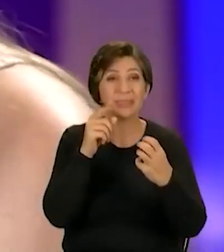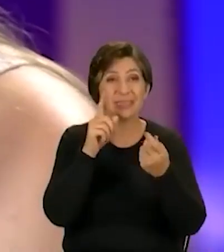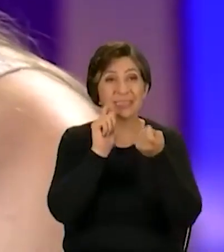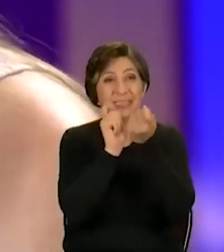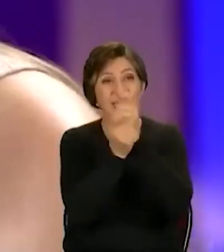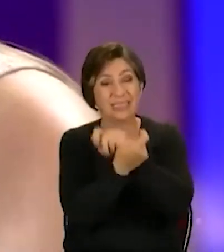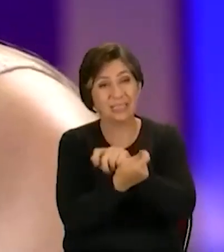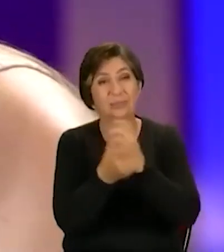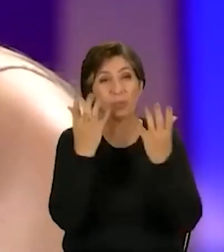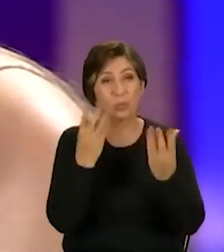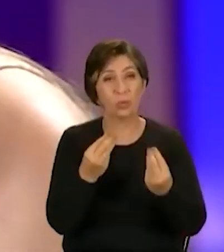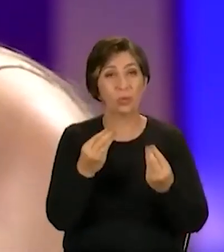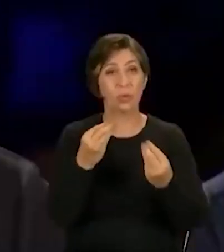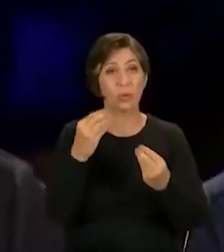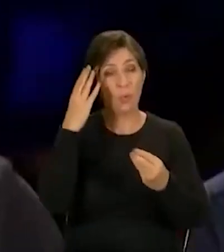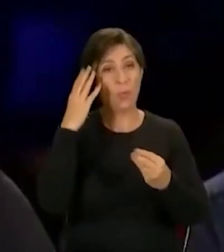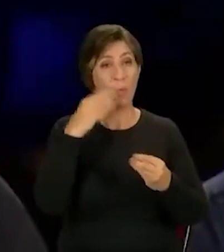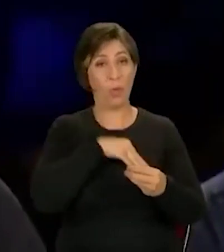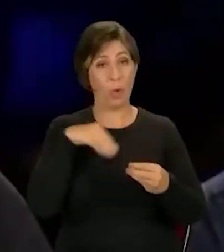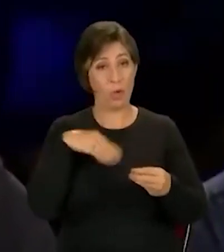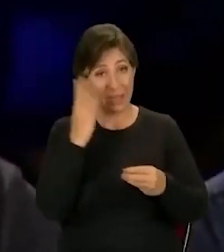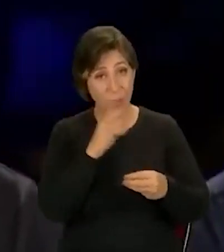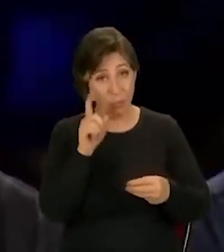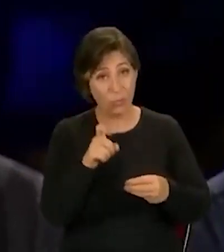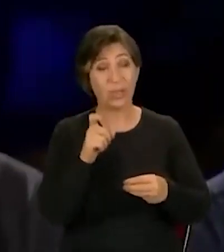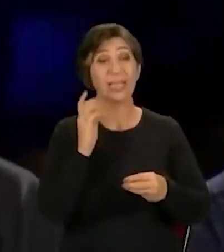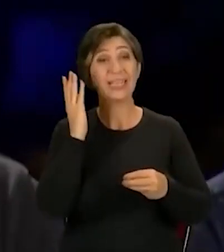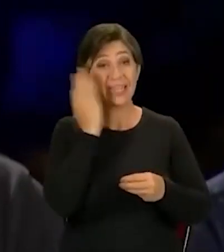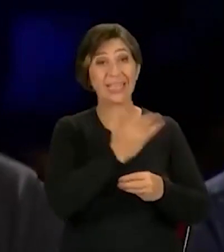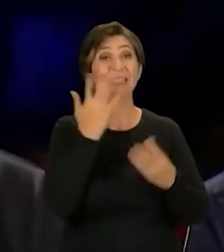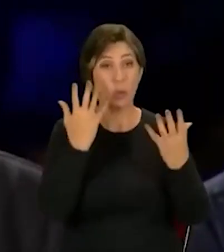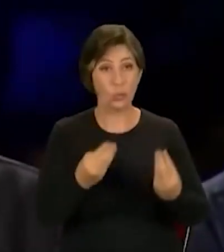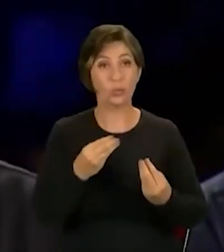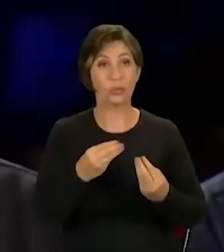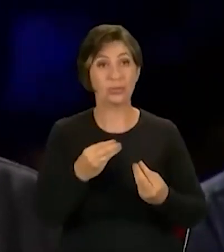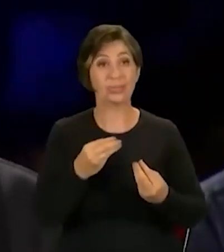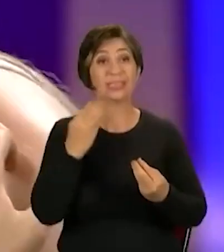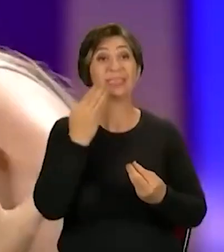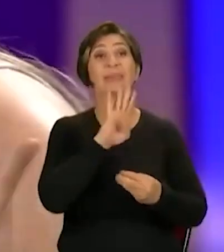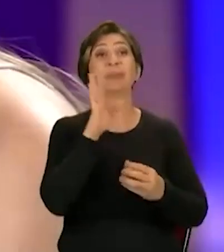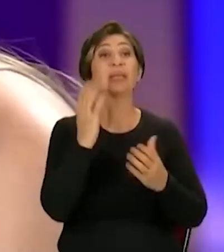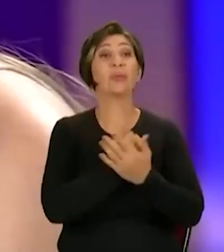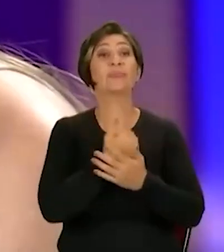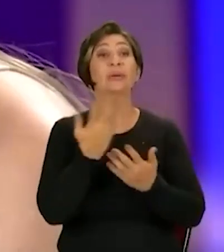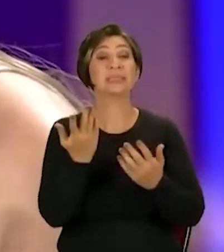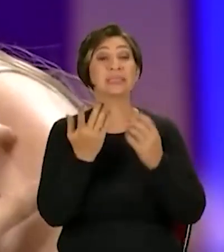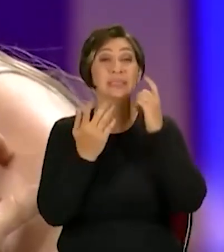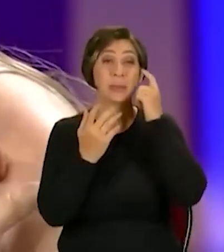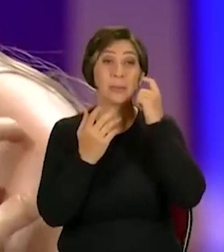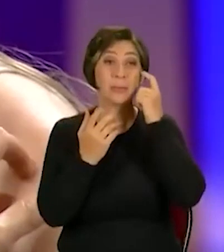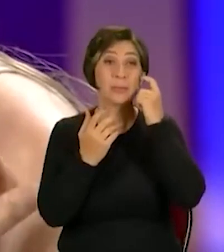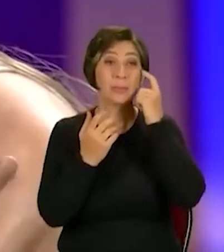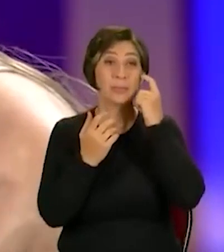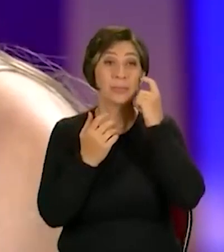değişim. Sonra Polonya'ya gidiyor mu? Polonya gitmiyor. Giderse olur. Ama bu olan bir şey. Gitmedi mi? Giden de oluyor. Ya ben örnekleri